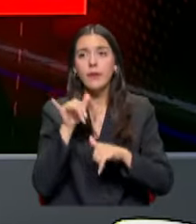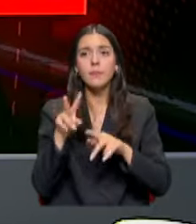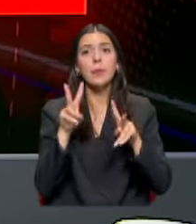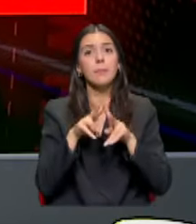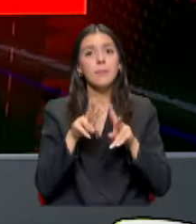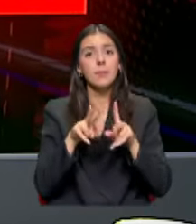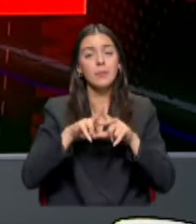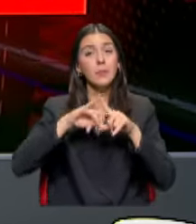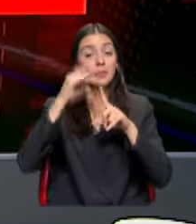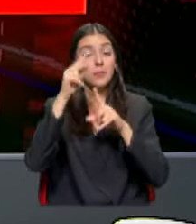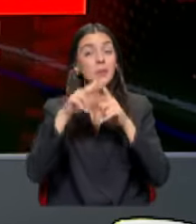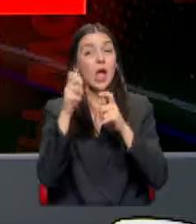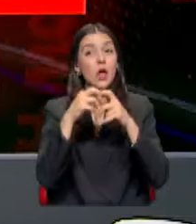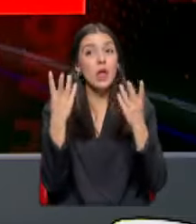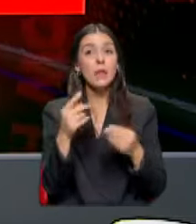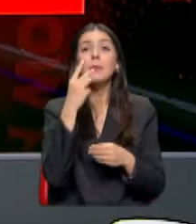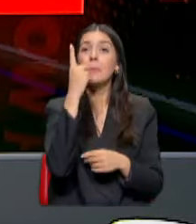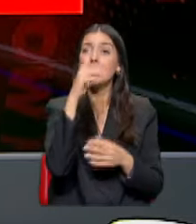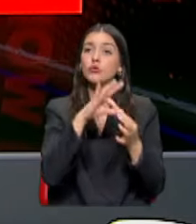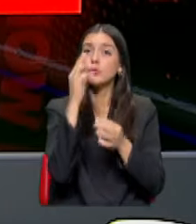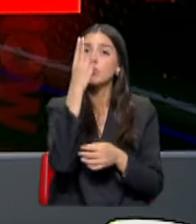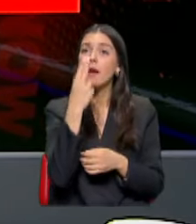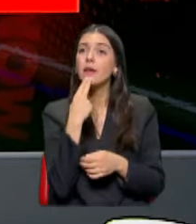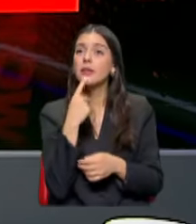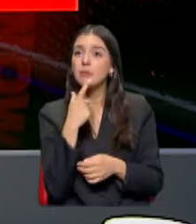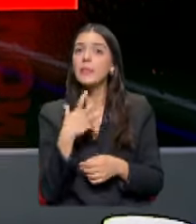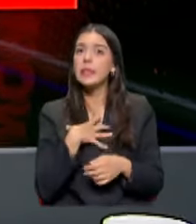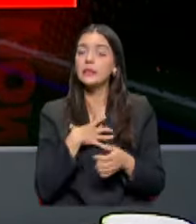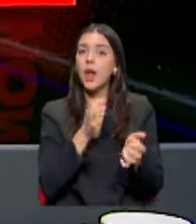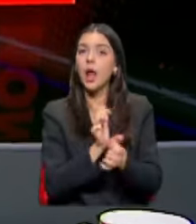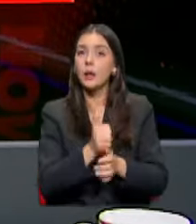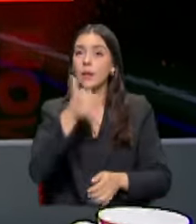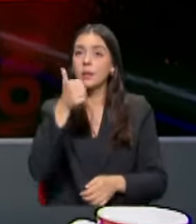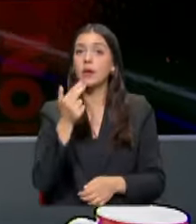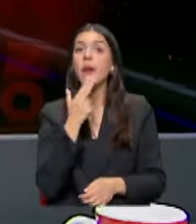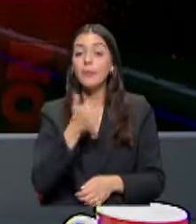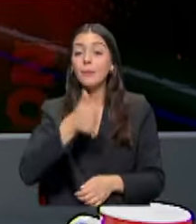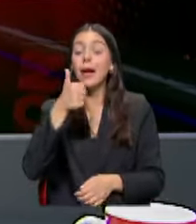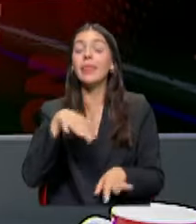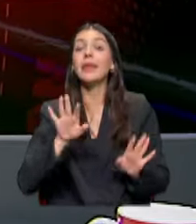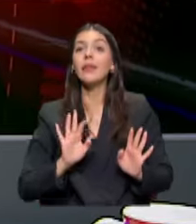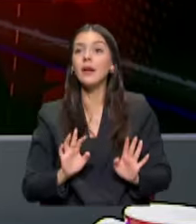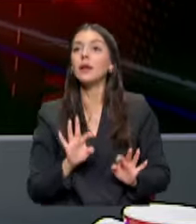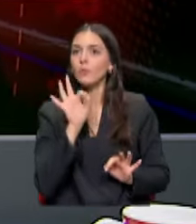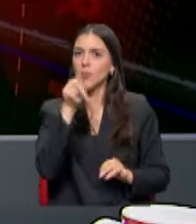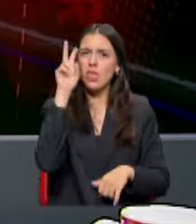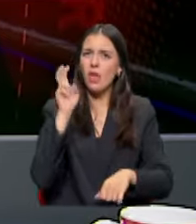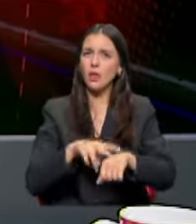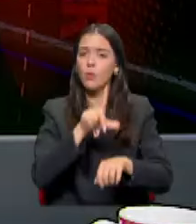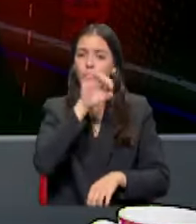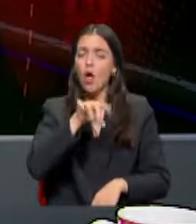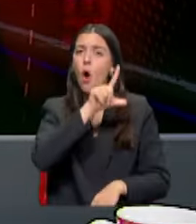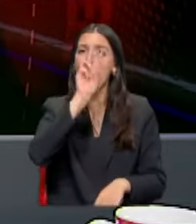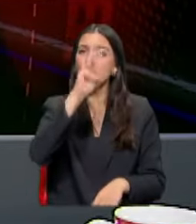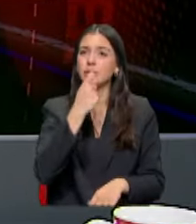Hanım bir cümlede 3 kere kadın demiş ama kendisi Aile Bakanı. Kadın Bakanı bile değil. Çünkü hatırlayın, bundan 13 yıl